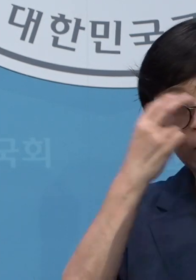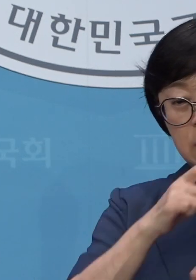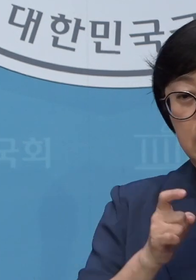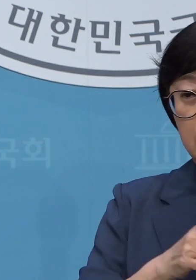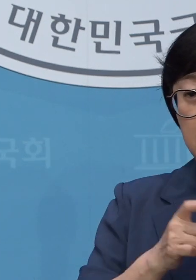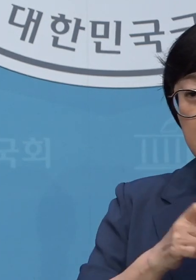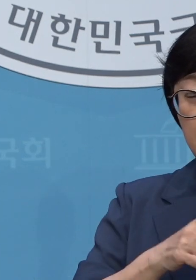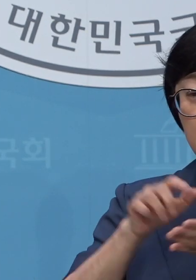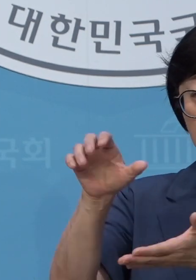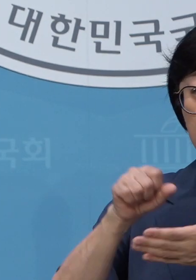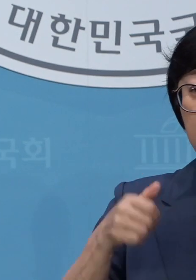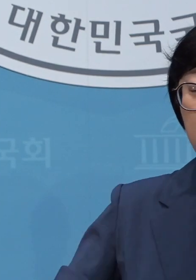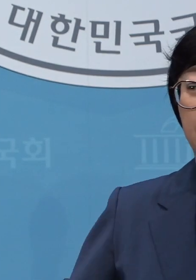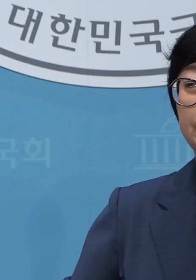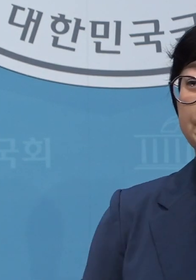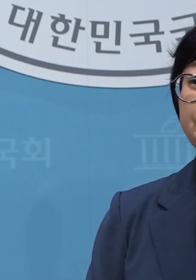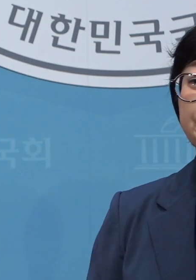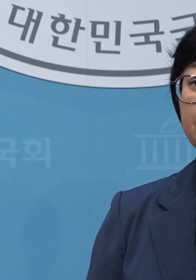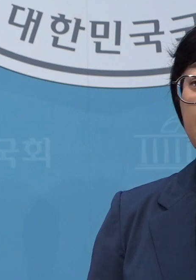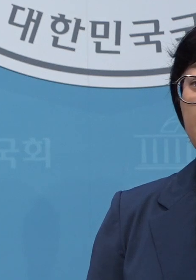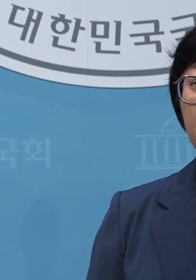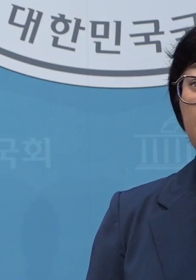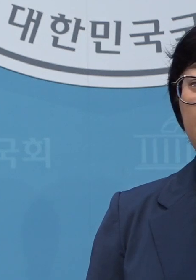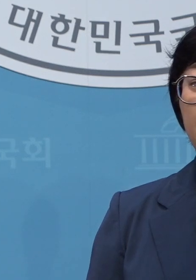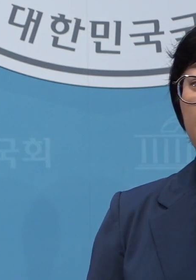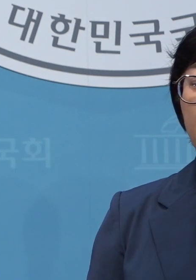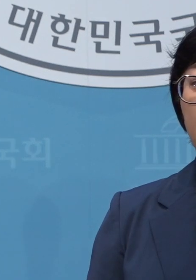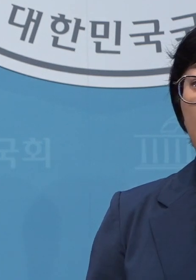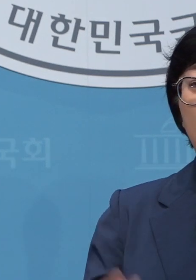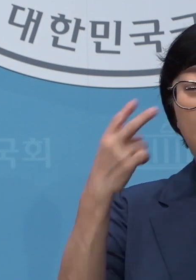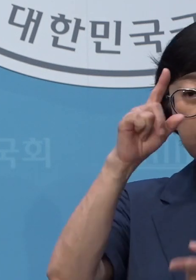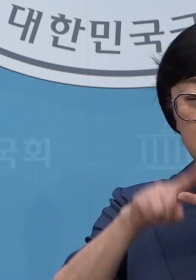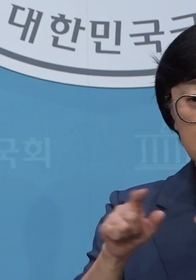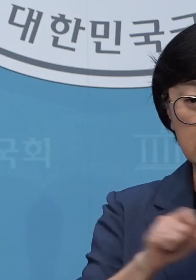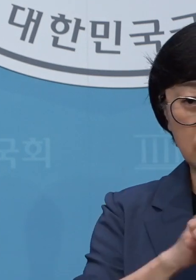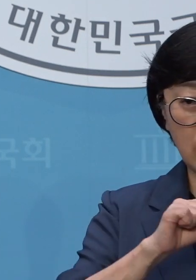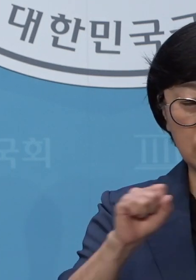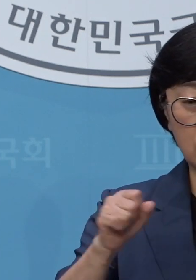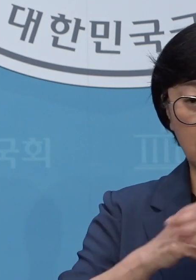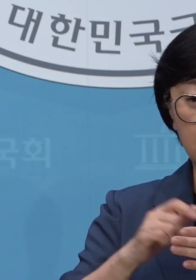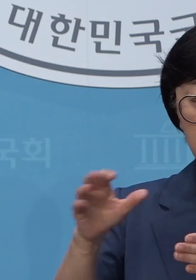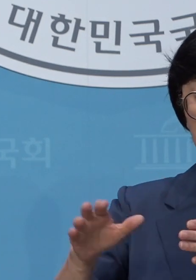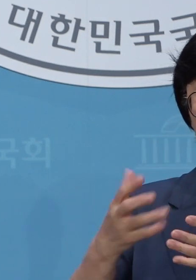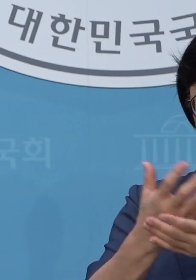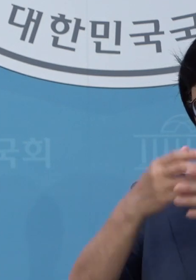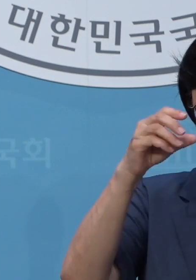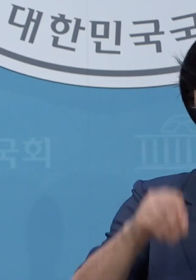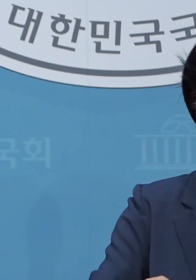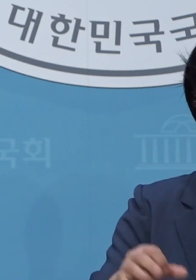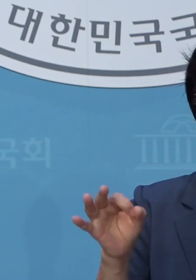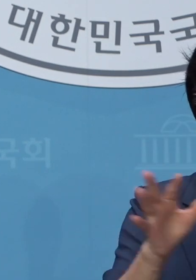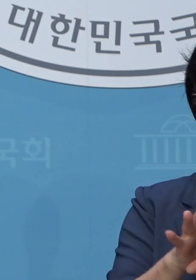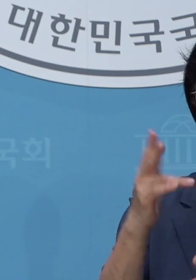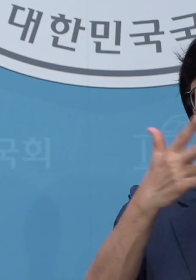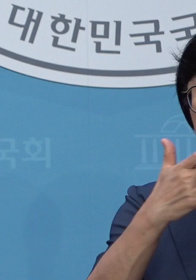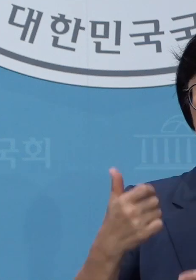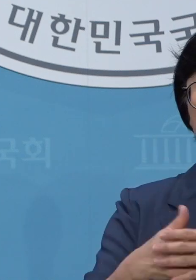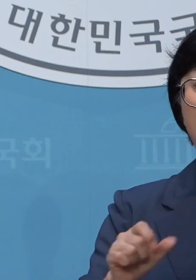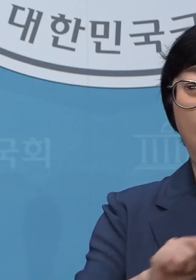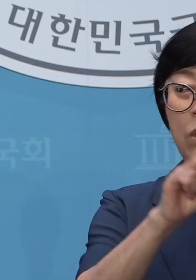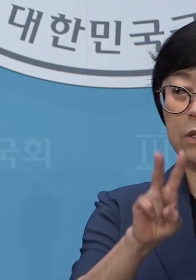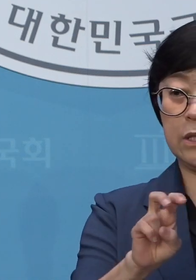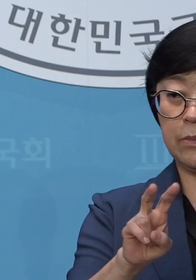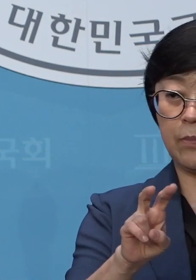시급히 도입돼야 합니다. 공교롭게도 검찰이 특수활동비를 폐기한 시점은 2017년 5월